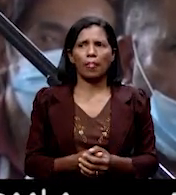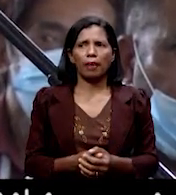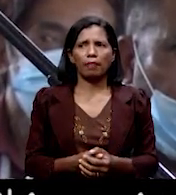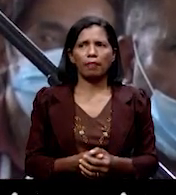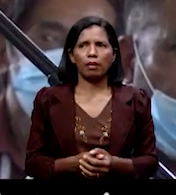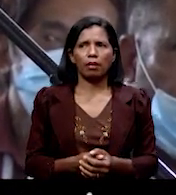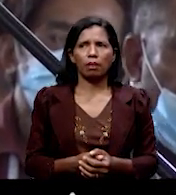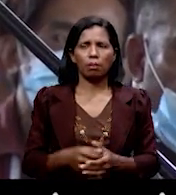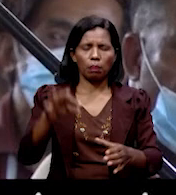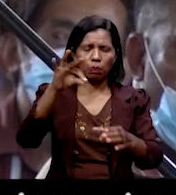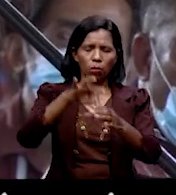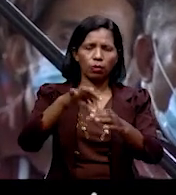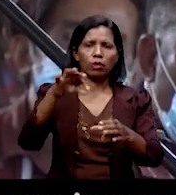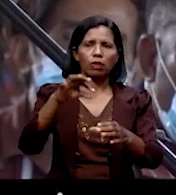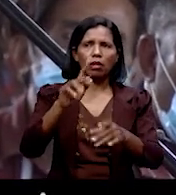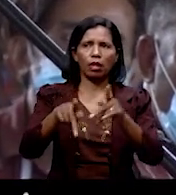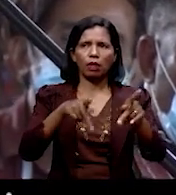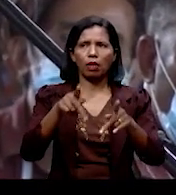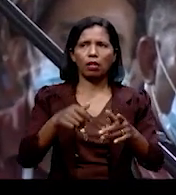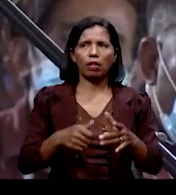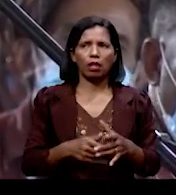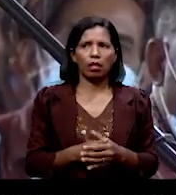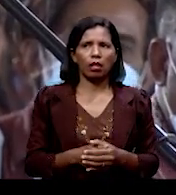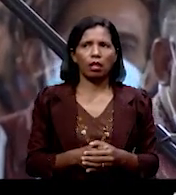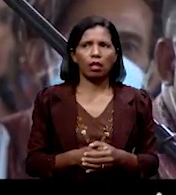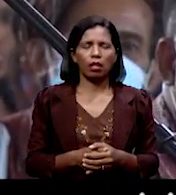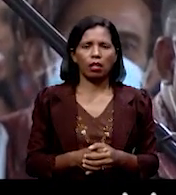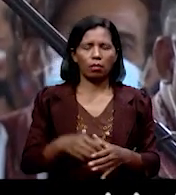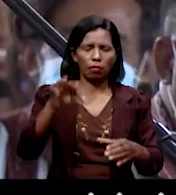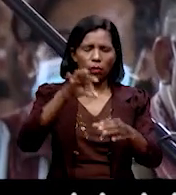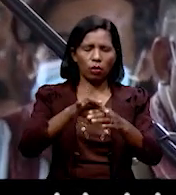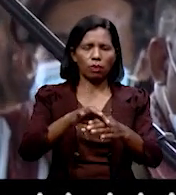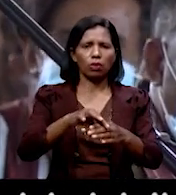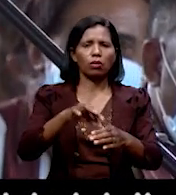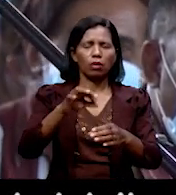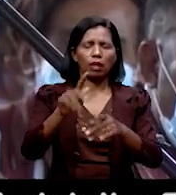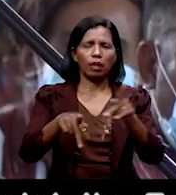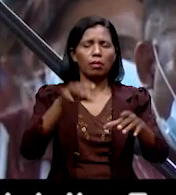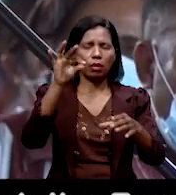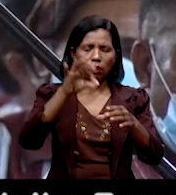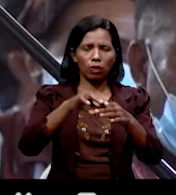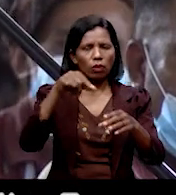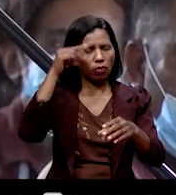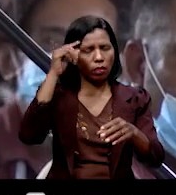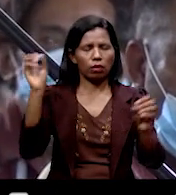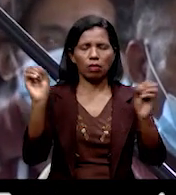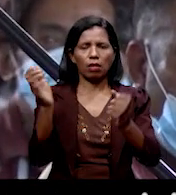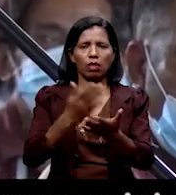Agora povo cura governa sama de. Nei dene be magia ne.